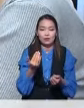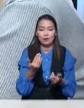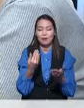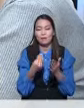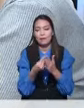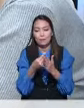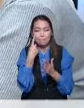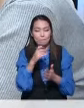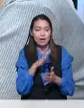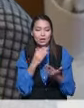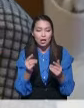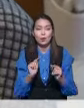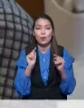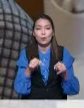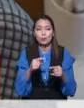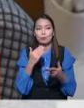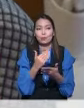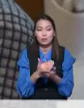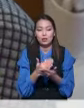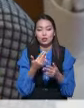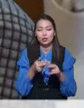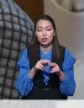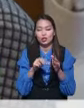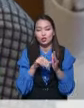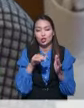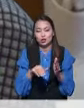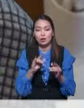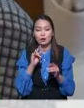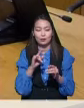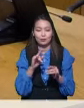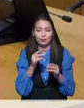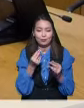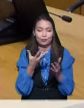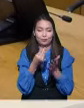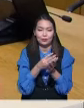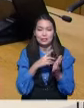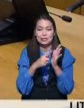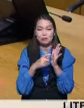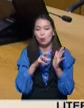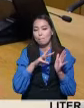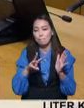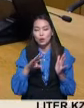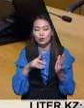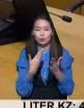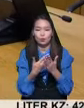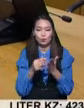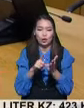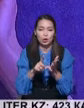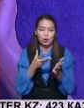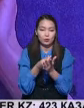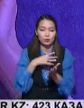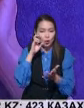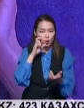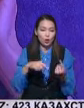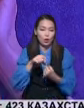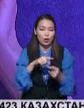Их в системе зарегистрировано свыше 20 тысяч. За минувший год оплатили в бюджет почти 700 миллионов тенге. Но на этом в Комитете госдоходов не